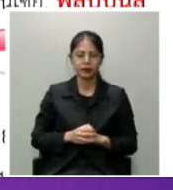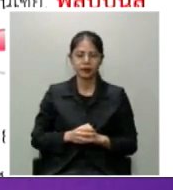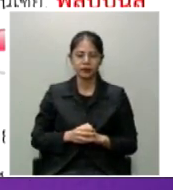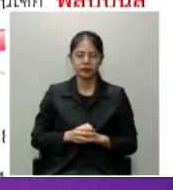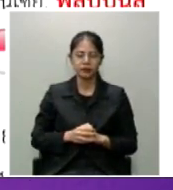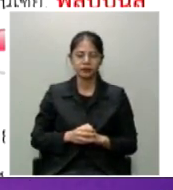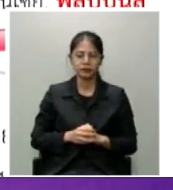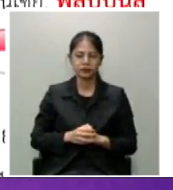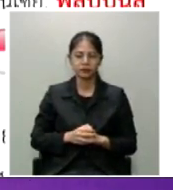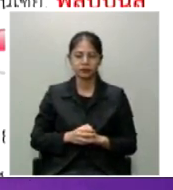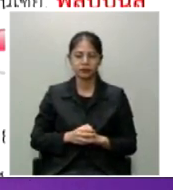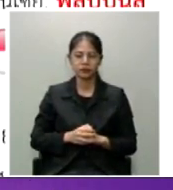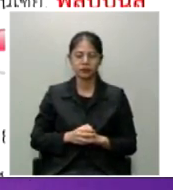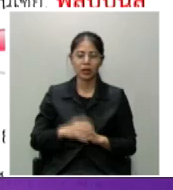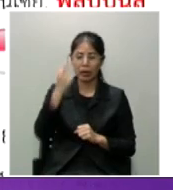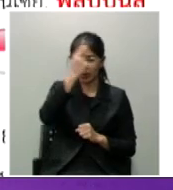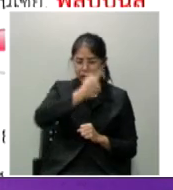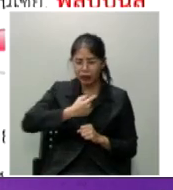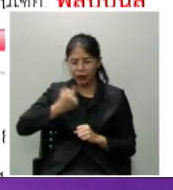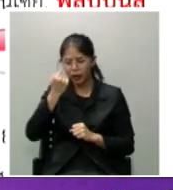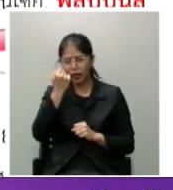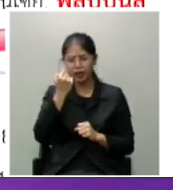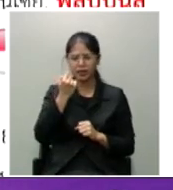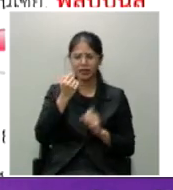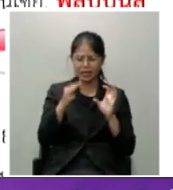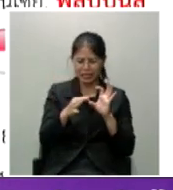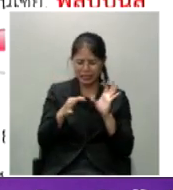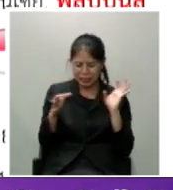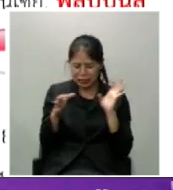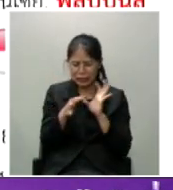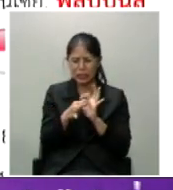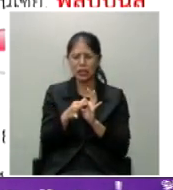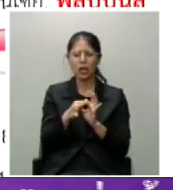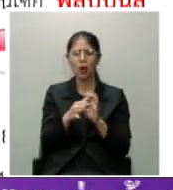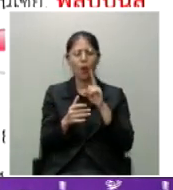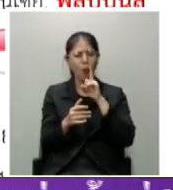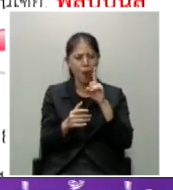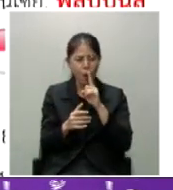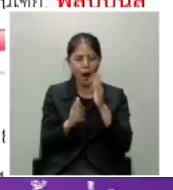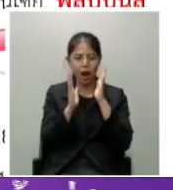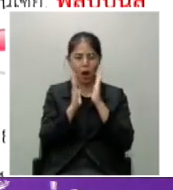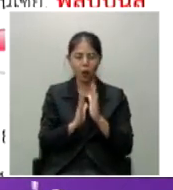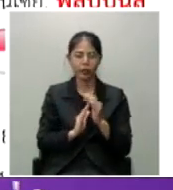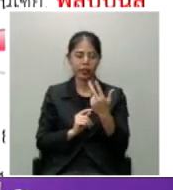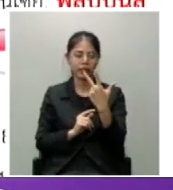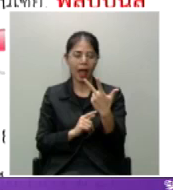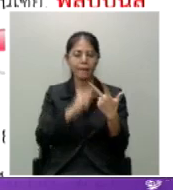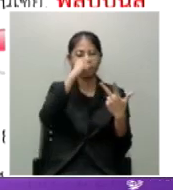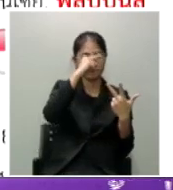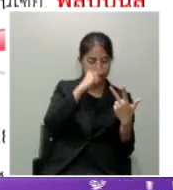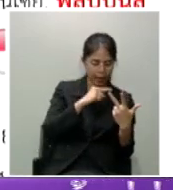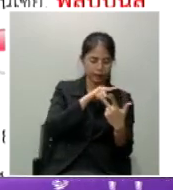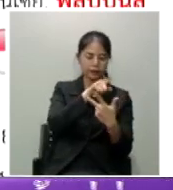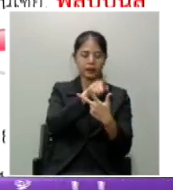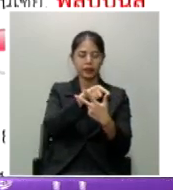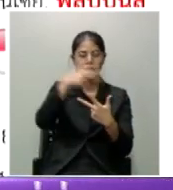ผู้ที่อยู่ในข่ายถูกกล่าวหานั้นมีตัวละคร3คนฝ่ายไทยคือท่านนายกรั